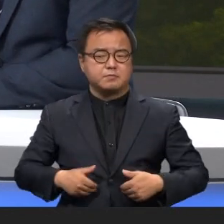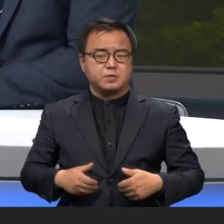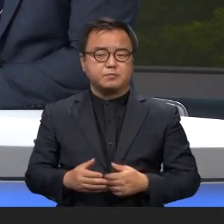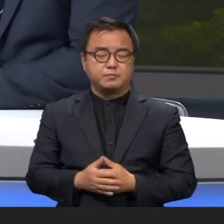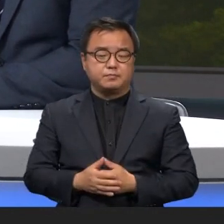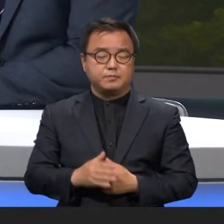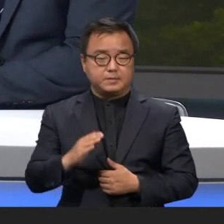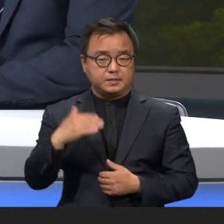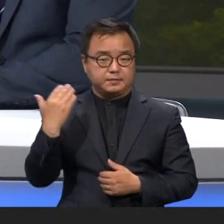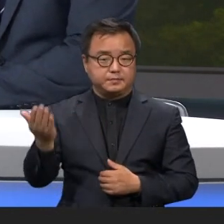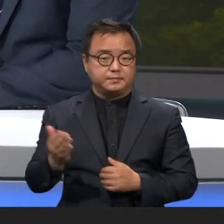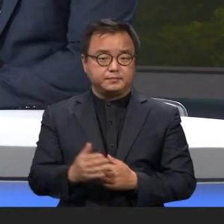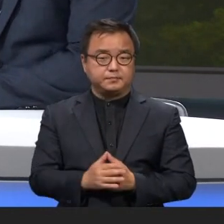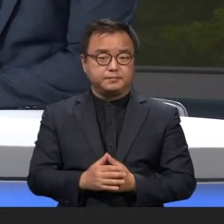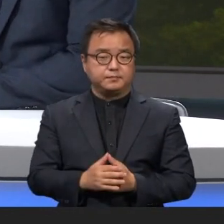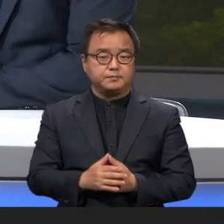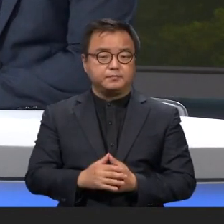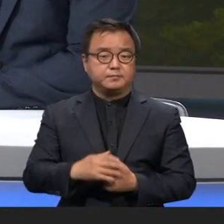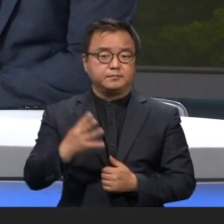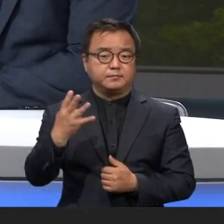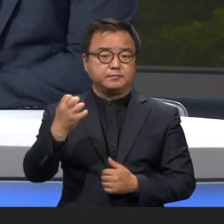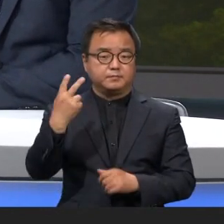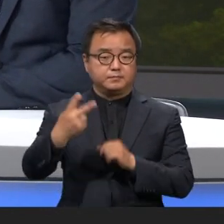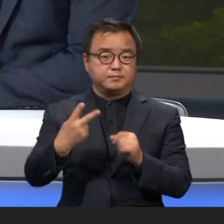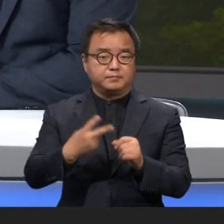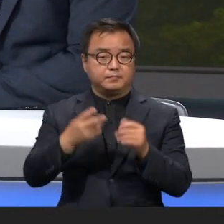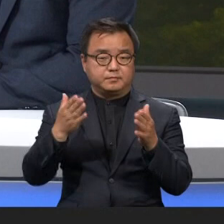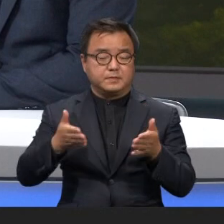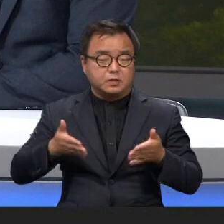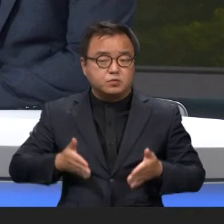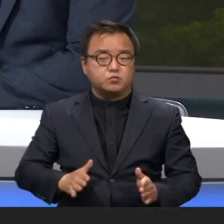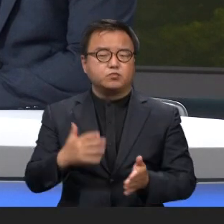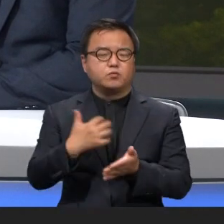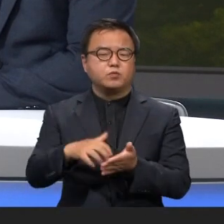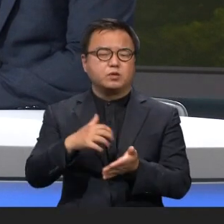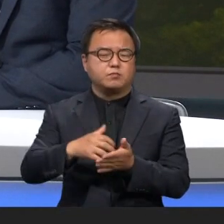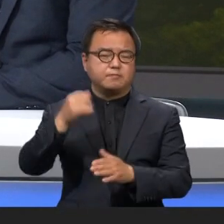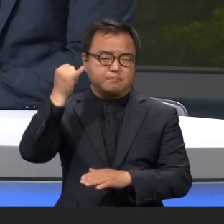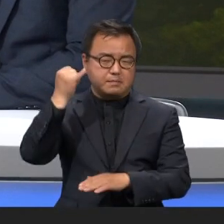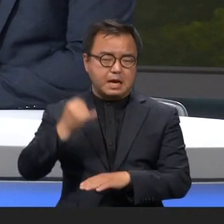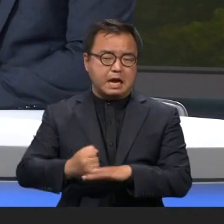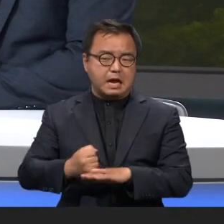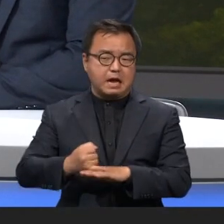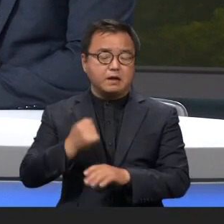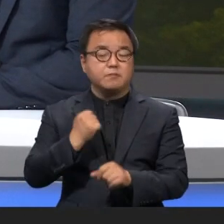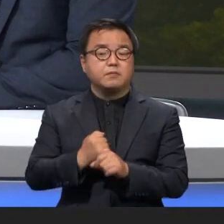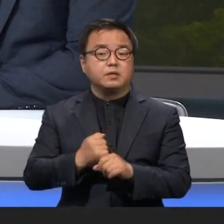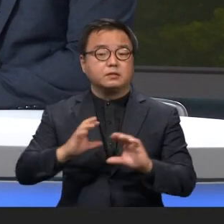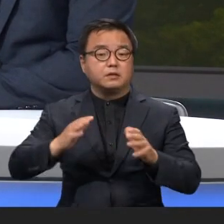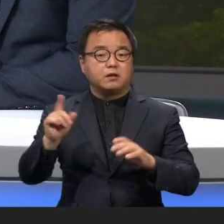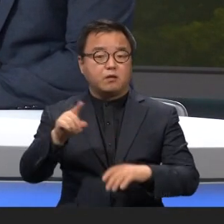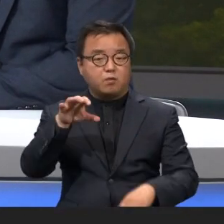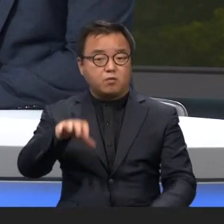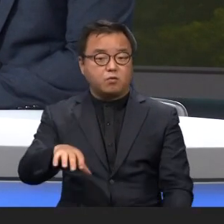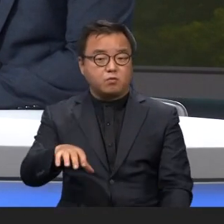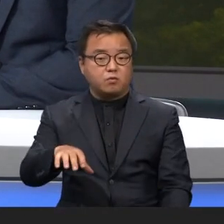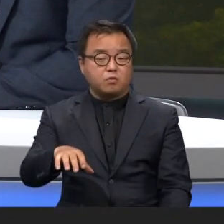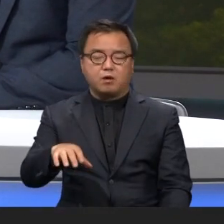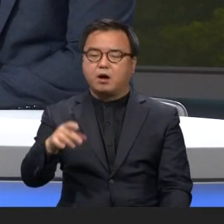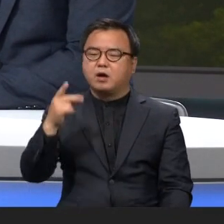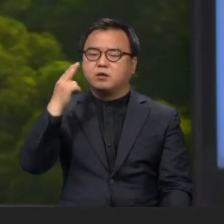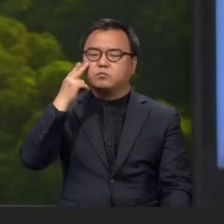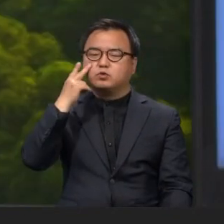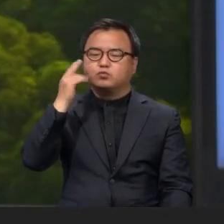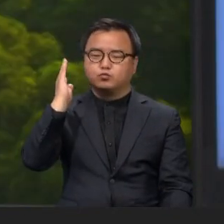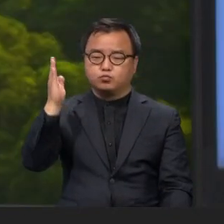소식 한번 살펴볼게요 42년 만에 출생아 수가 최저치를 기록한 나라가 있다고요 어느 나라입니까 4 미국 이야기인데요